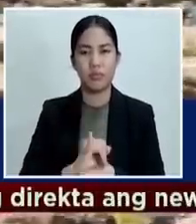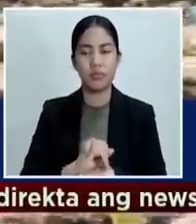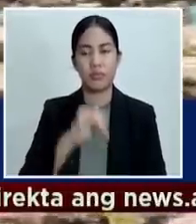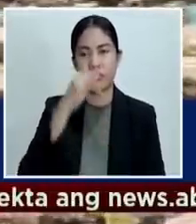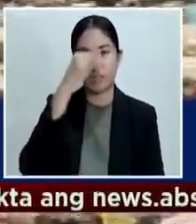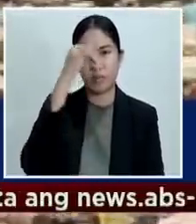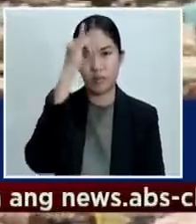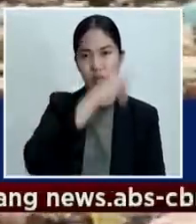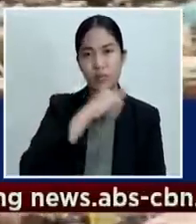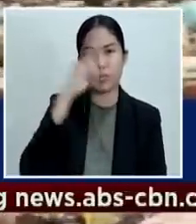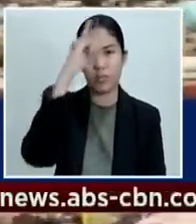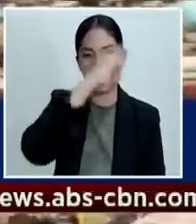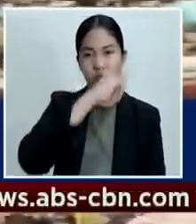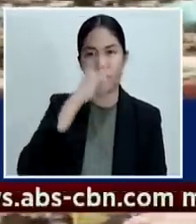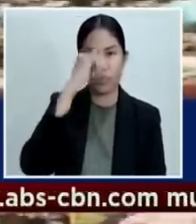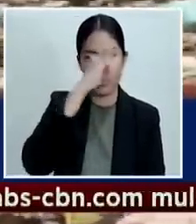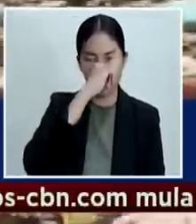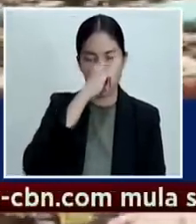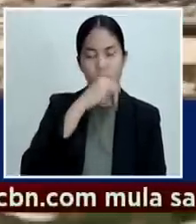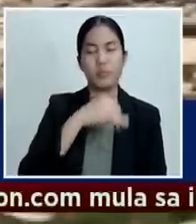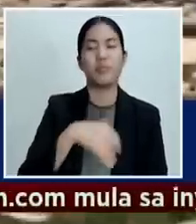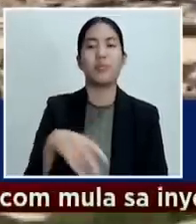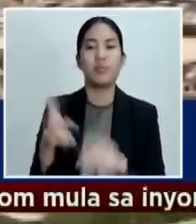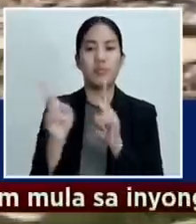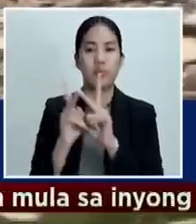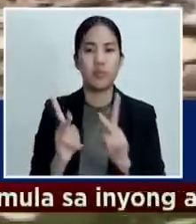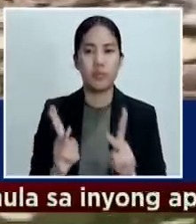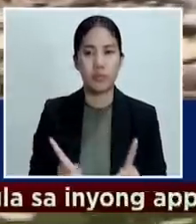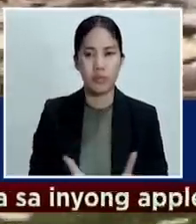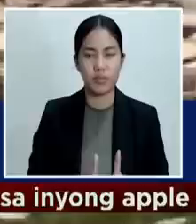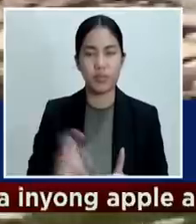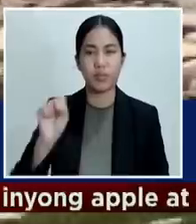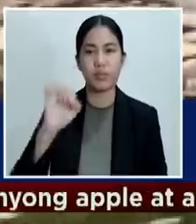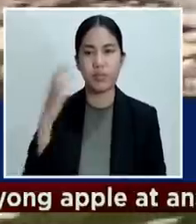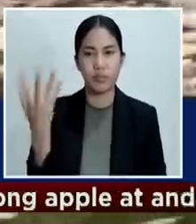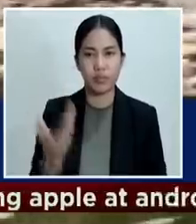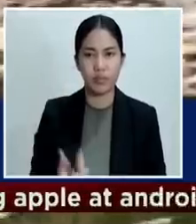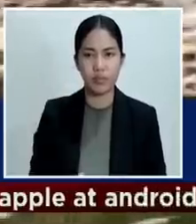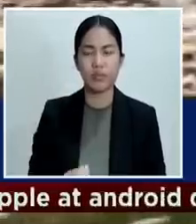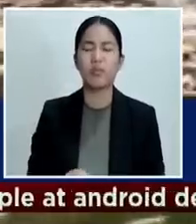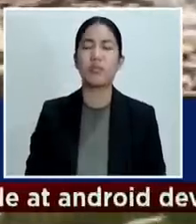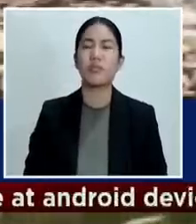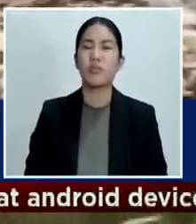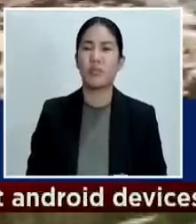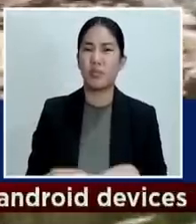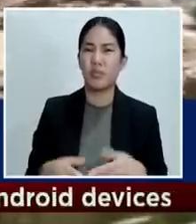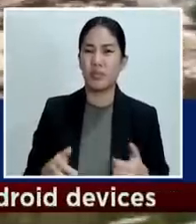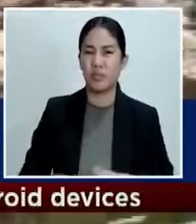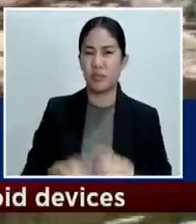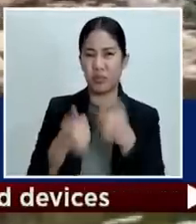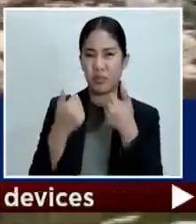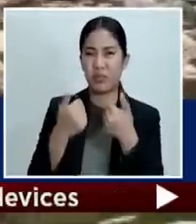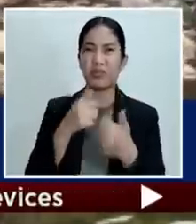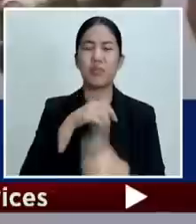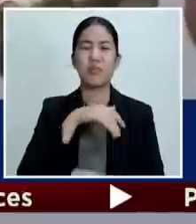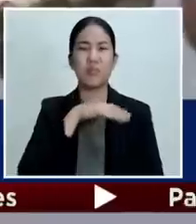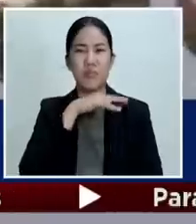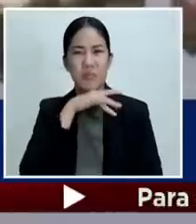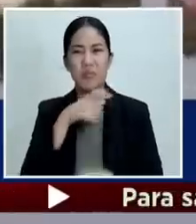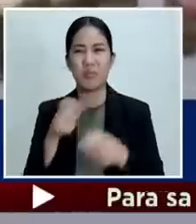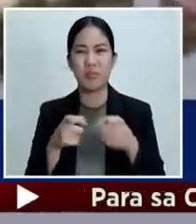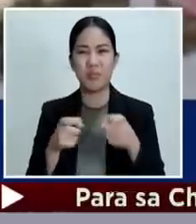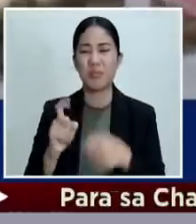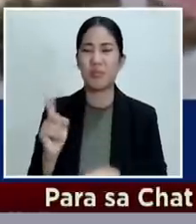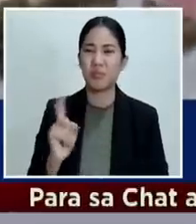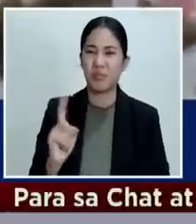Siargao. Isa sa pinakamalaking hamon umano pagdating sa solid waste management ay ang pagproseso ng